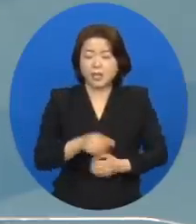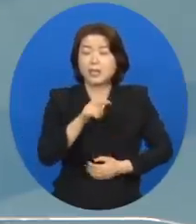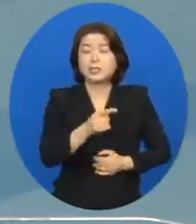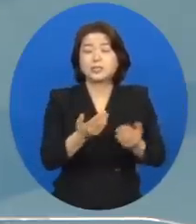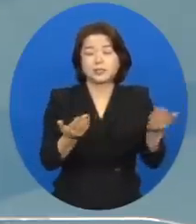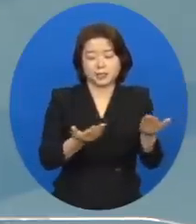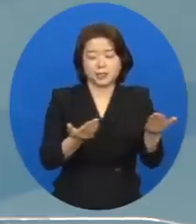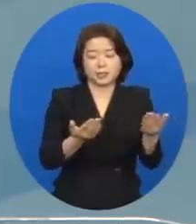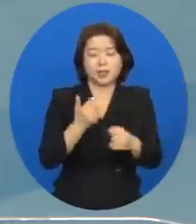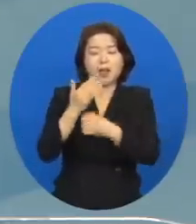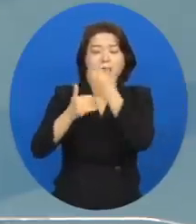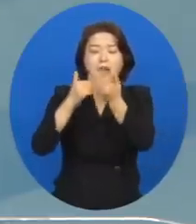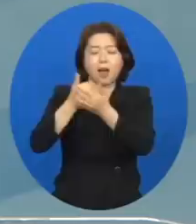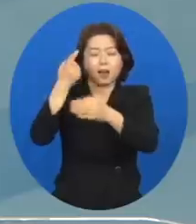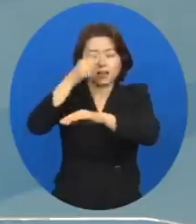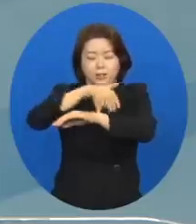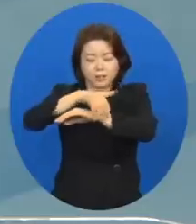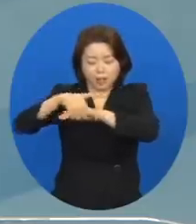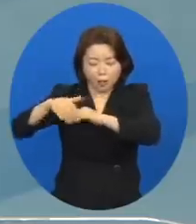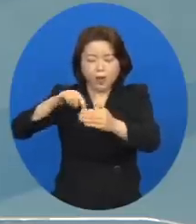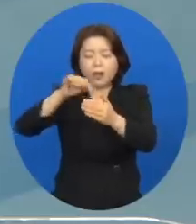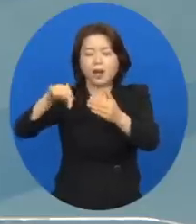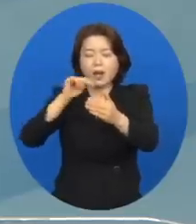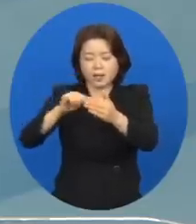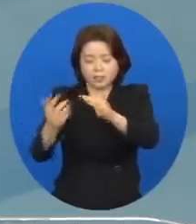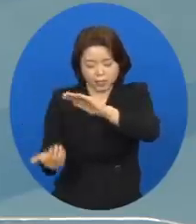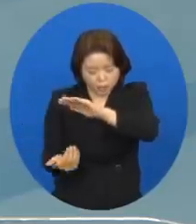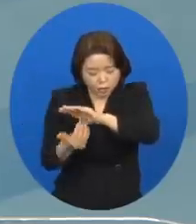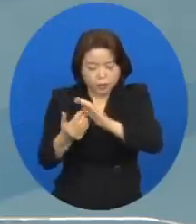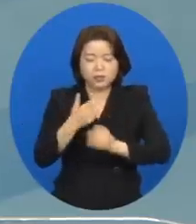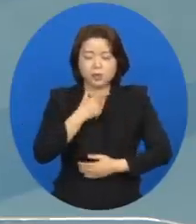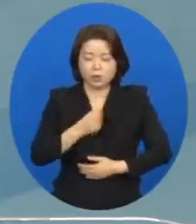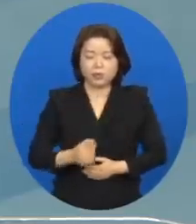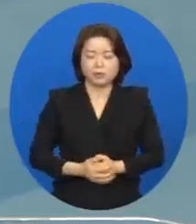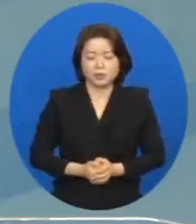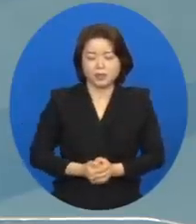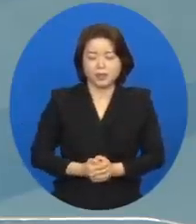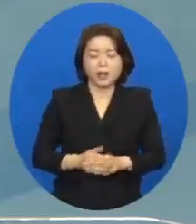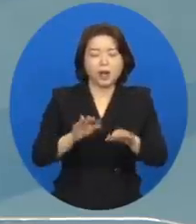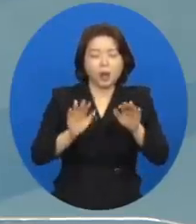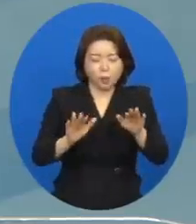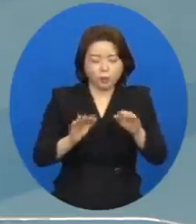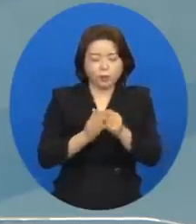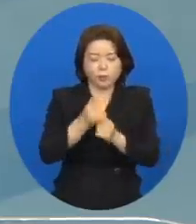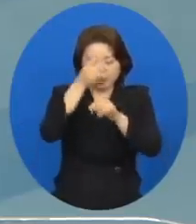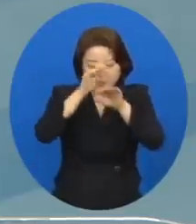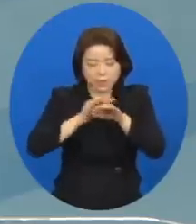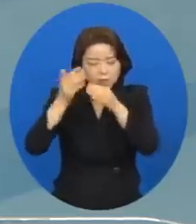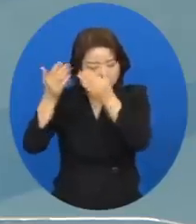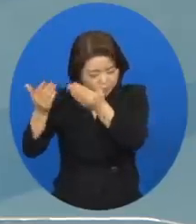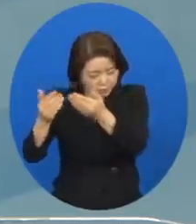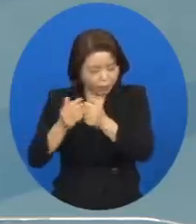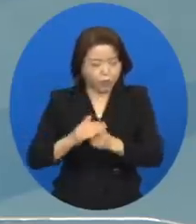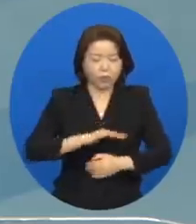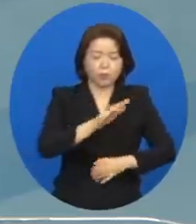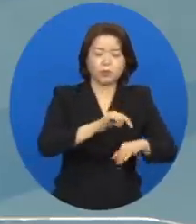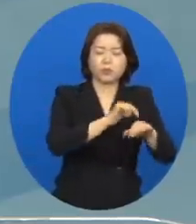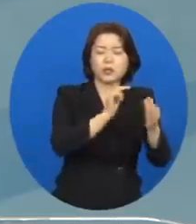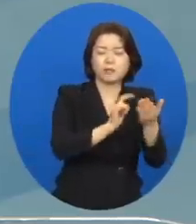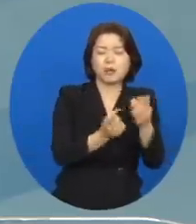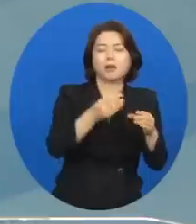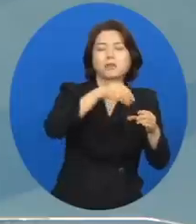일이 하나님의 계획 가운데 이루어지기를 원합니다. 오늘도 예배하고 우리의 마음을